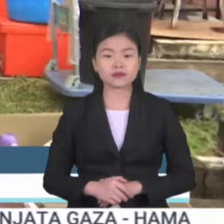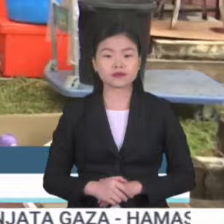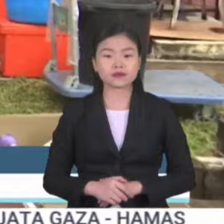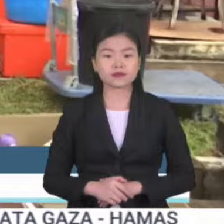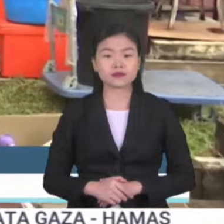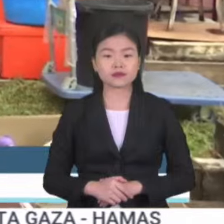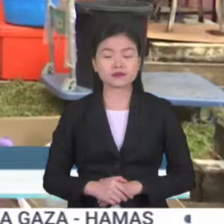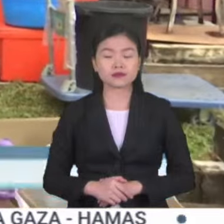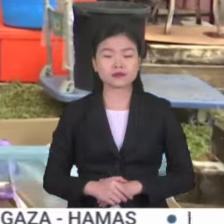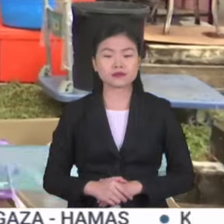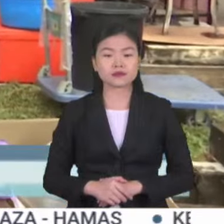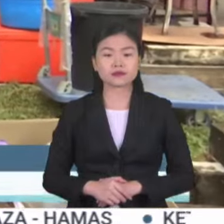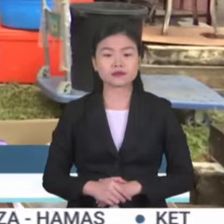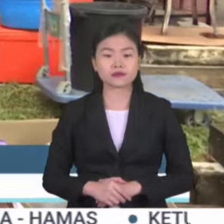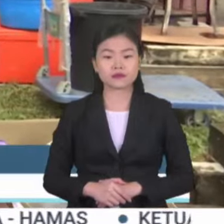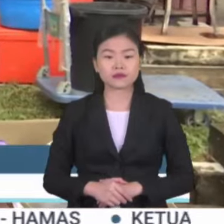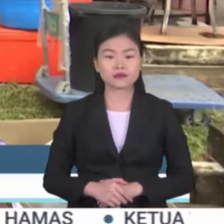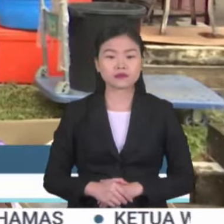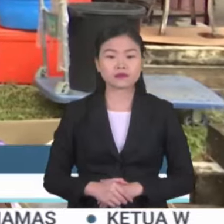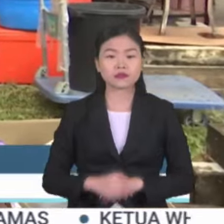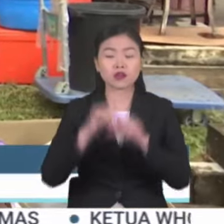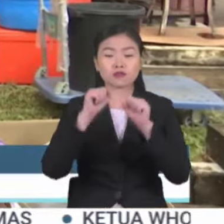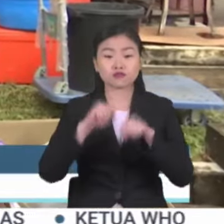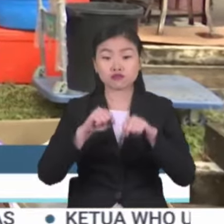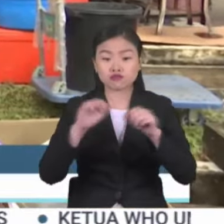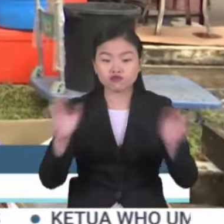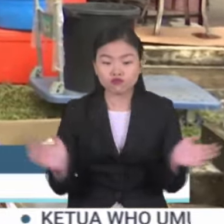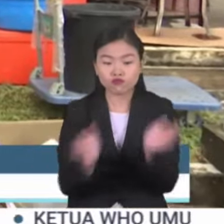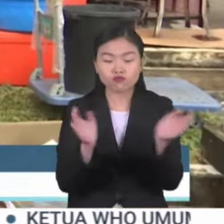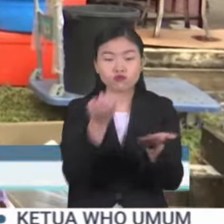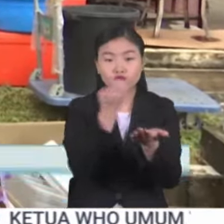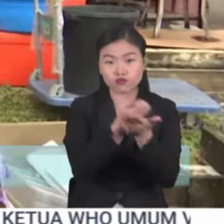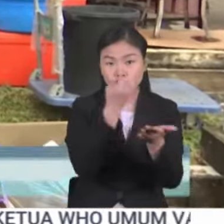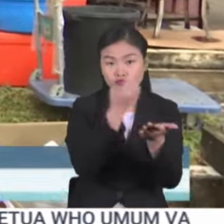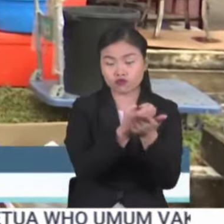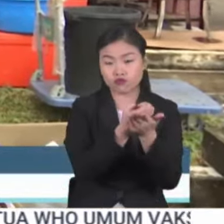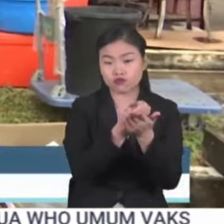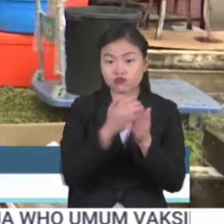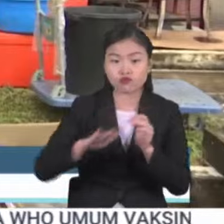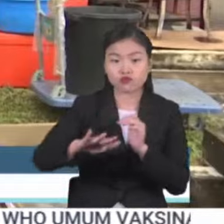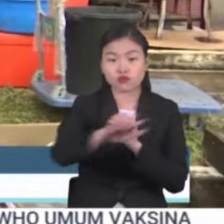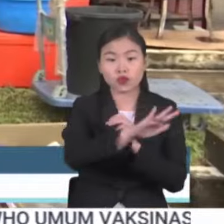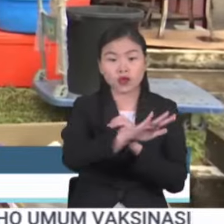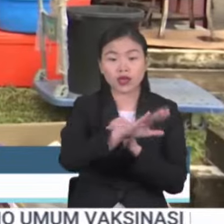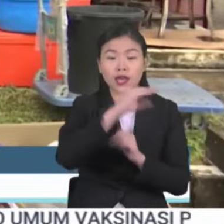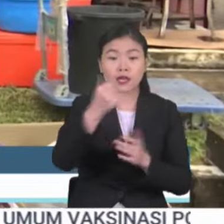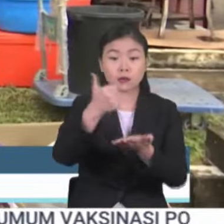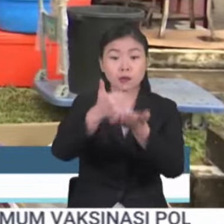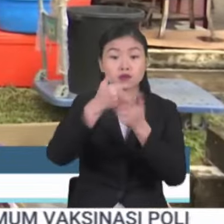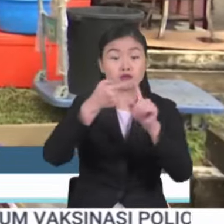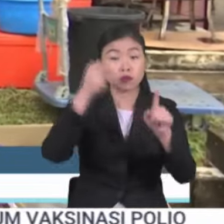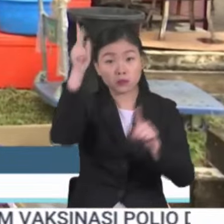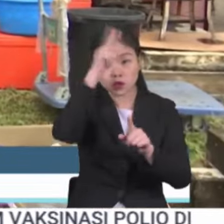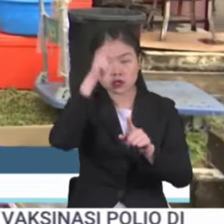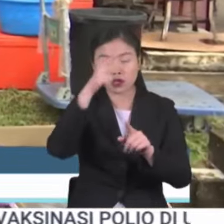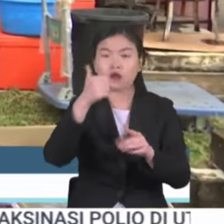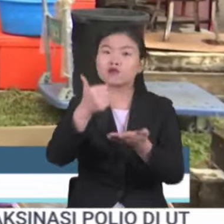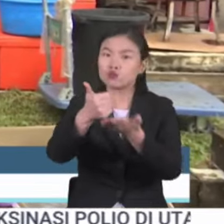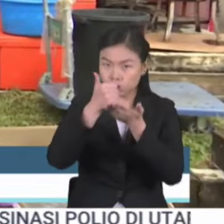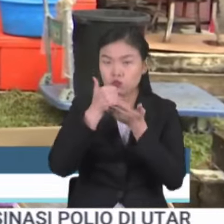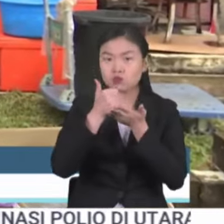Sebab boleh menjana lokal ekonomi dan juga bantuan-bantuan yang kerajaan bagi macam kupon tu sangat membantu.